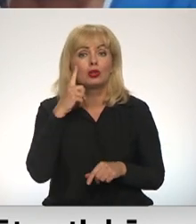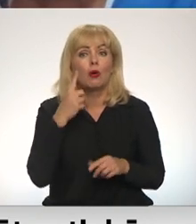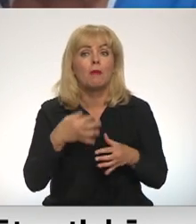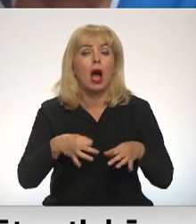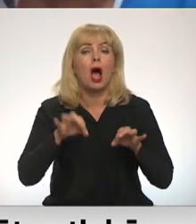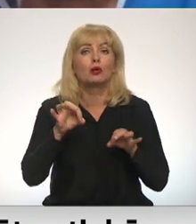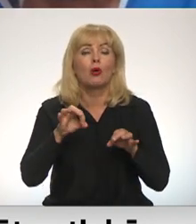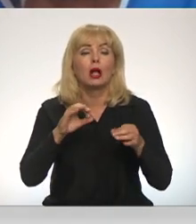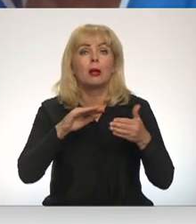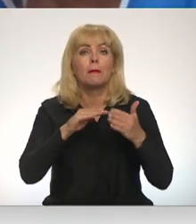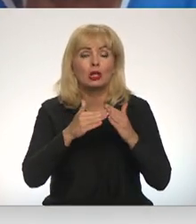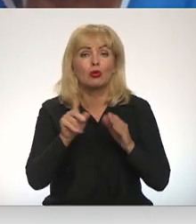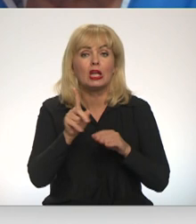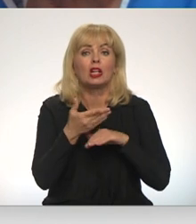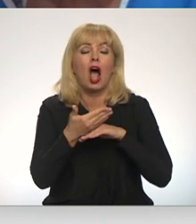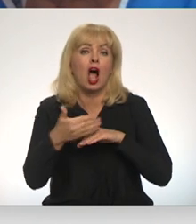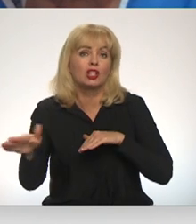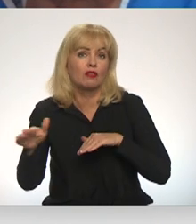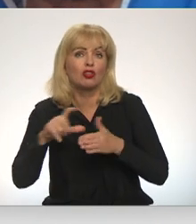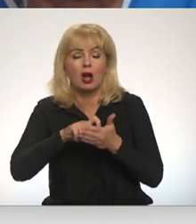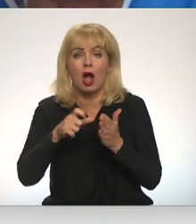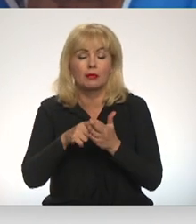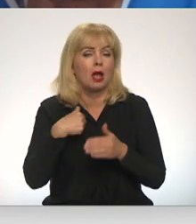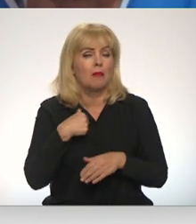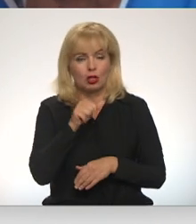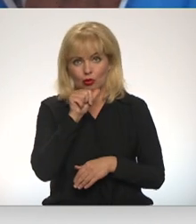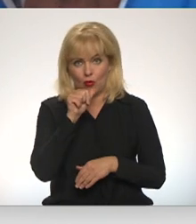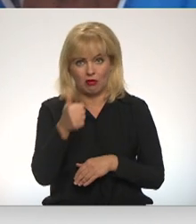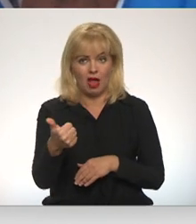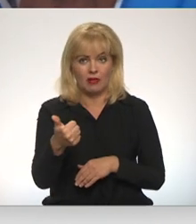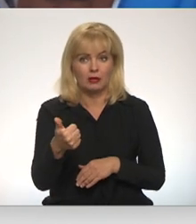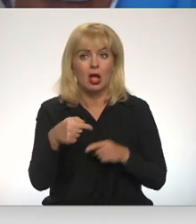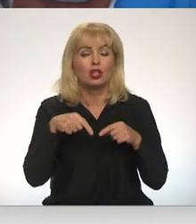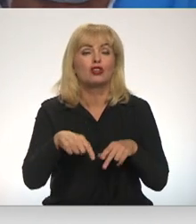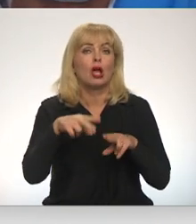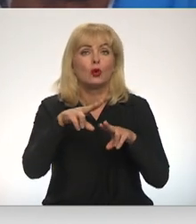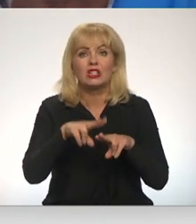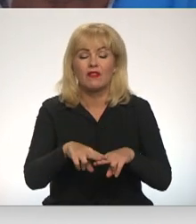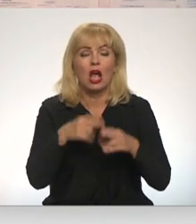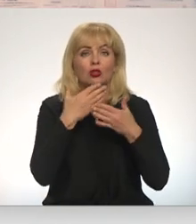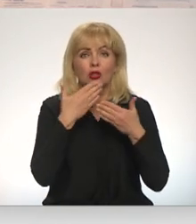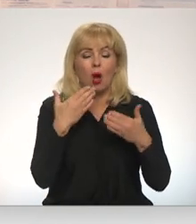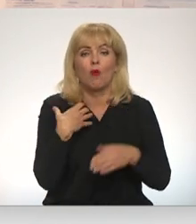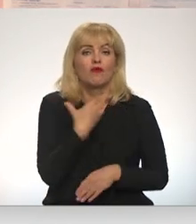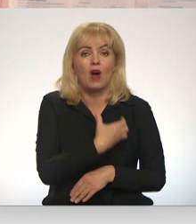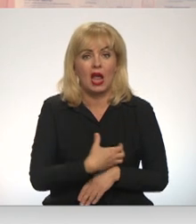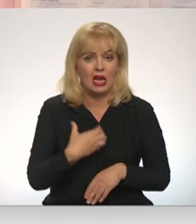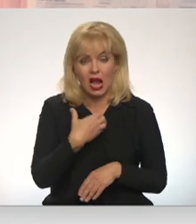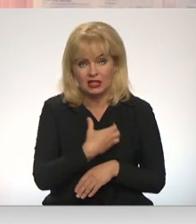ir atsevišķie kabineti. Mēs to nevaram darīt. Mums šeit uz vietas arī nav tādas vajadzības,